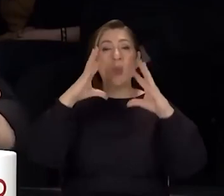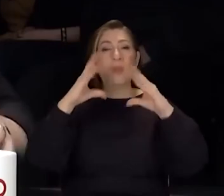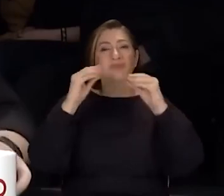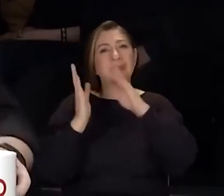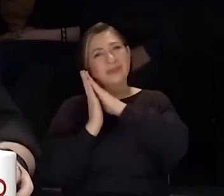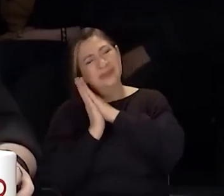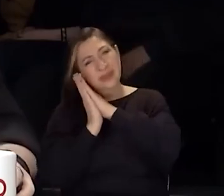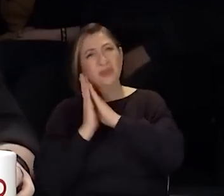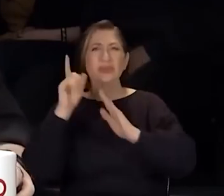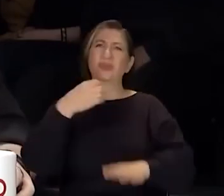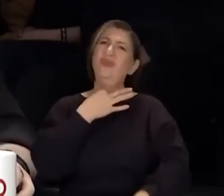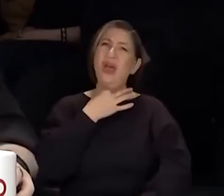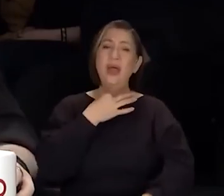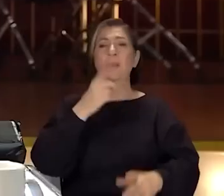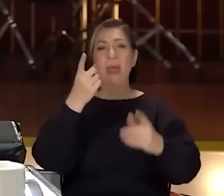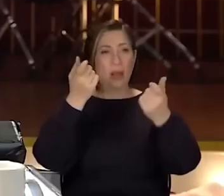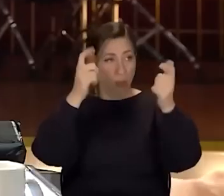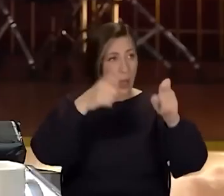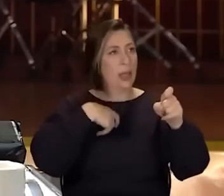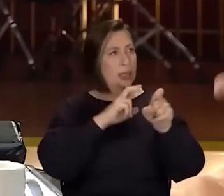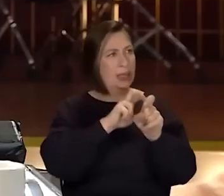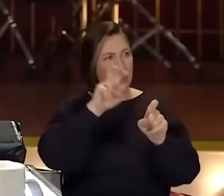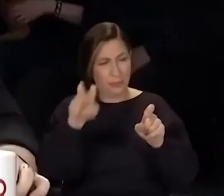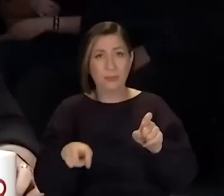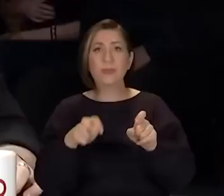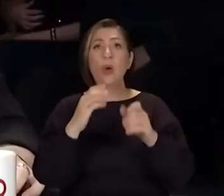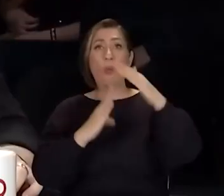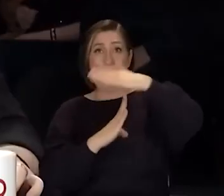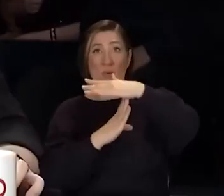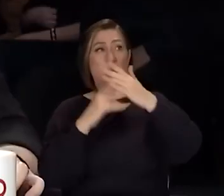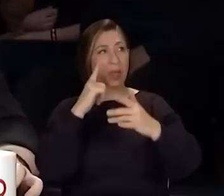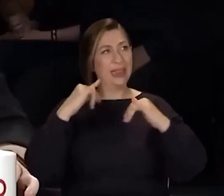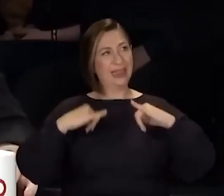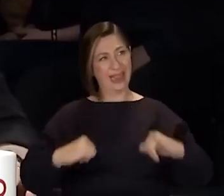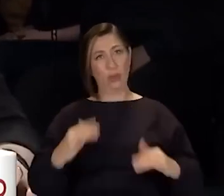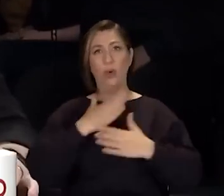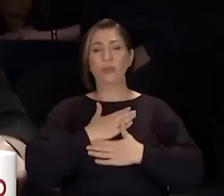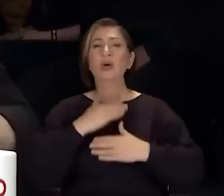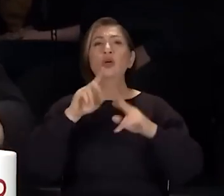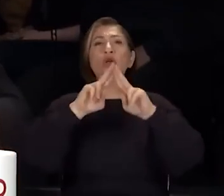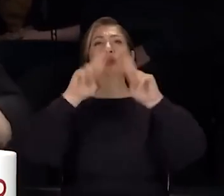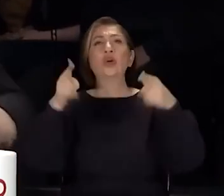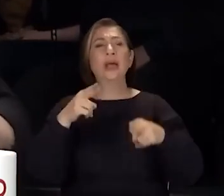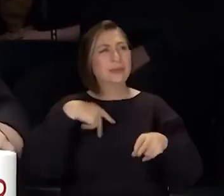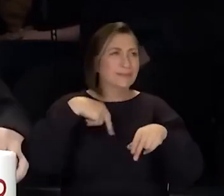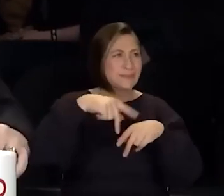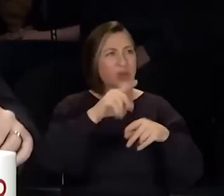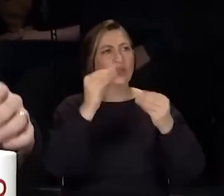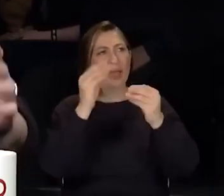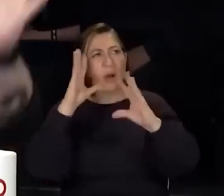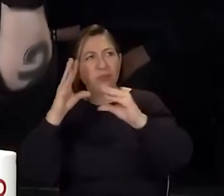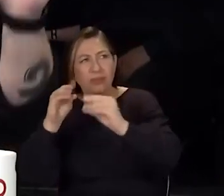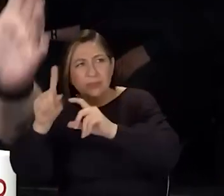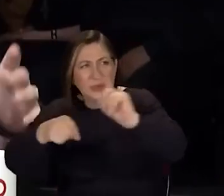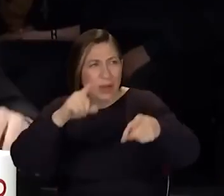bulalım bir yerden lütfen. Durduk araçla, girdik bir yere. Ben de indim, mola verdik, dinleniyorum dışarıda. Dükkanın da önüne geldim, çocuklar girdi içeriden